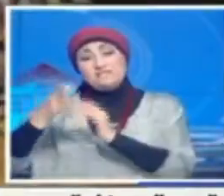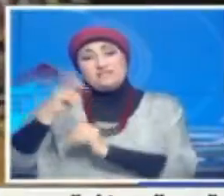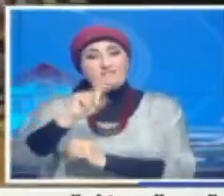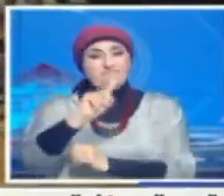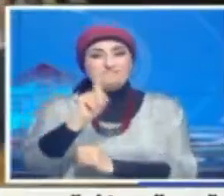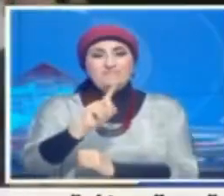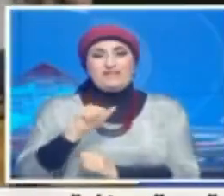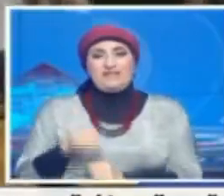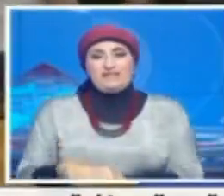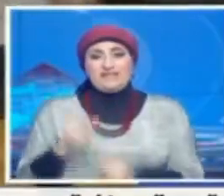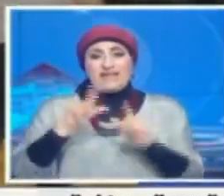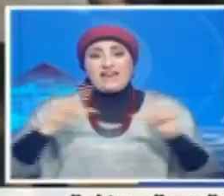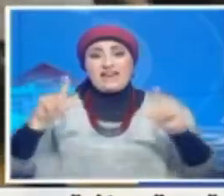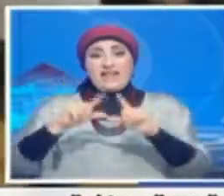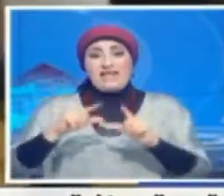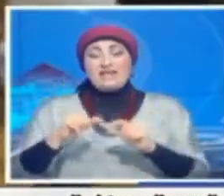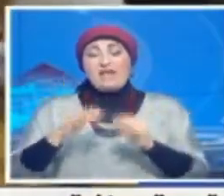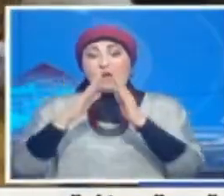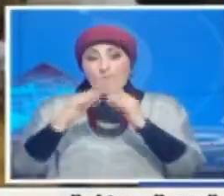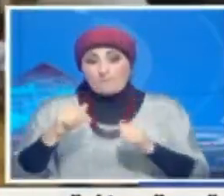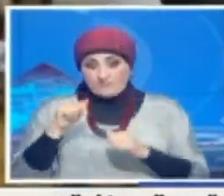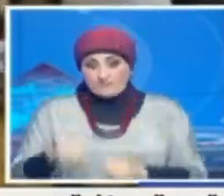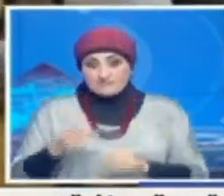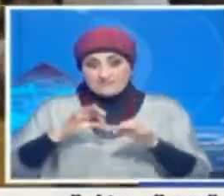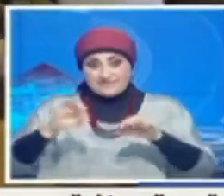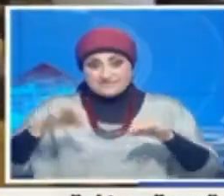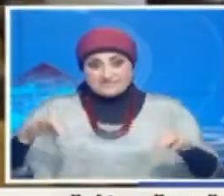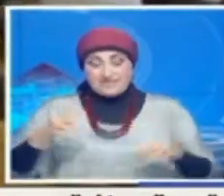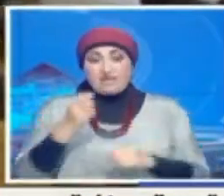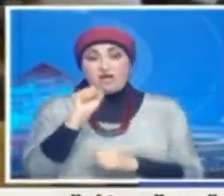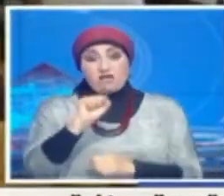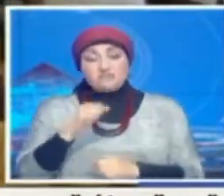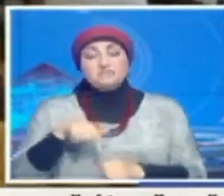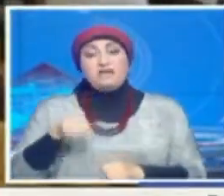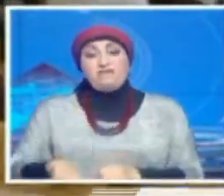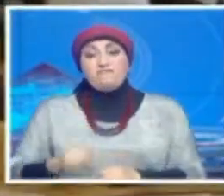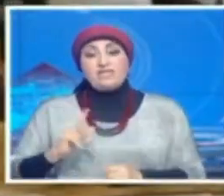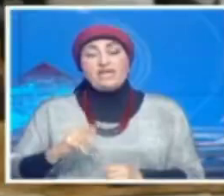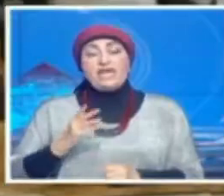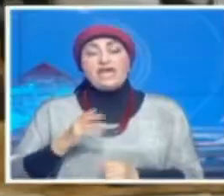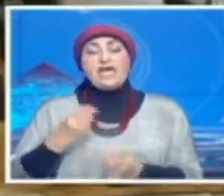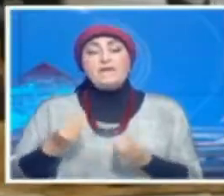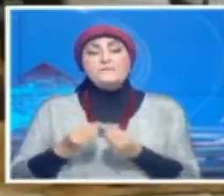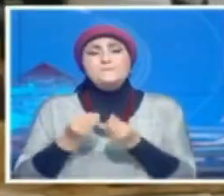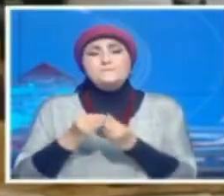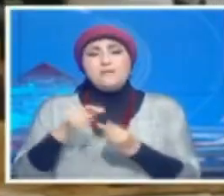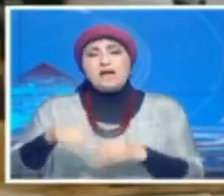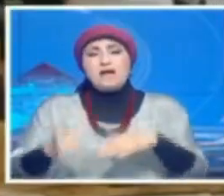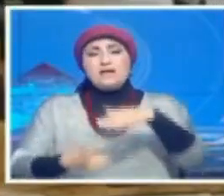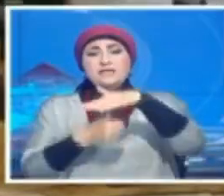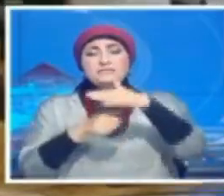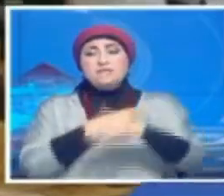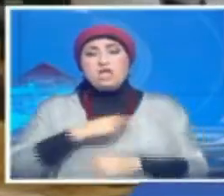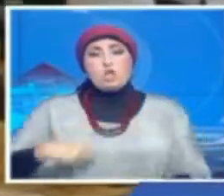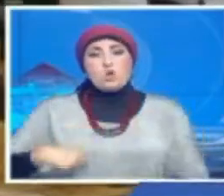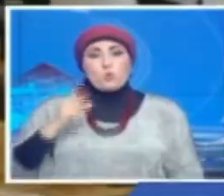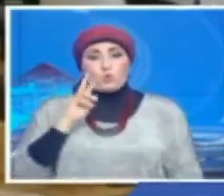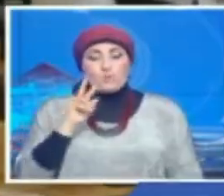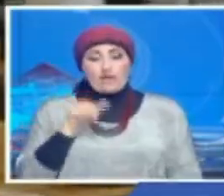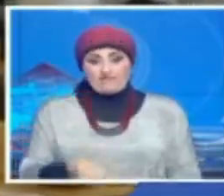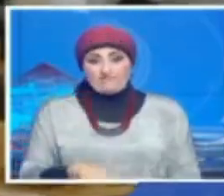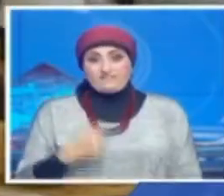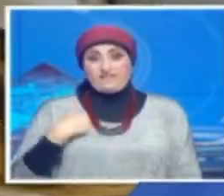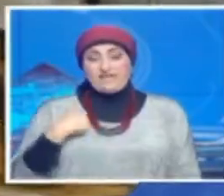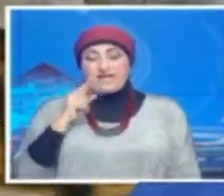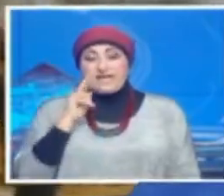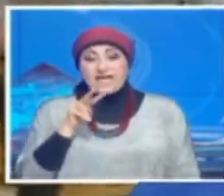إحنا كلجنة وطنية تنسيقية تابعة لرئيس مجلس الوزراء بنكافح الهجرة غير الشرعية والإتجار في